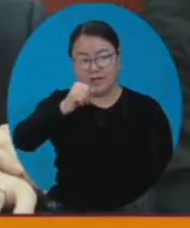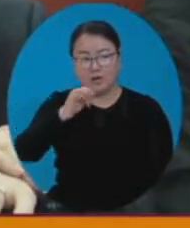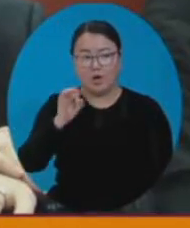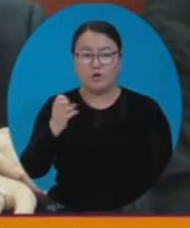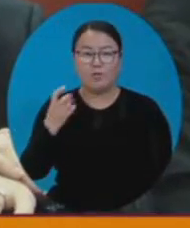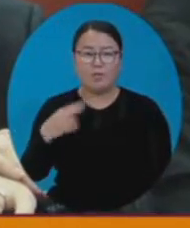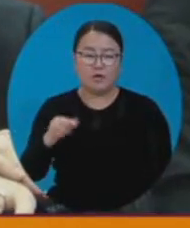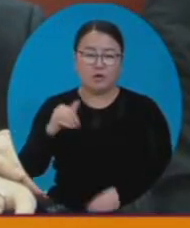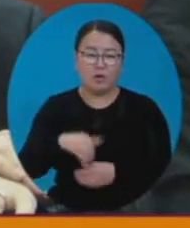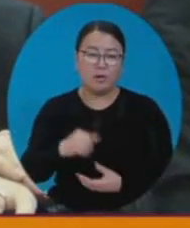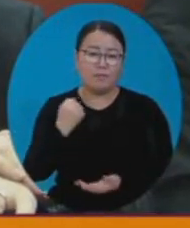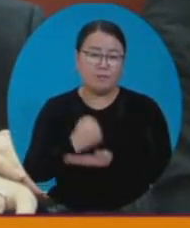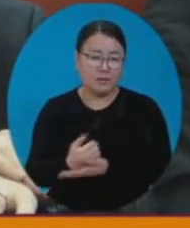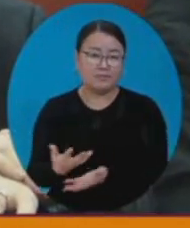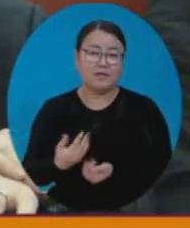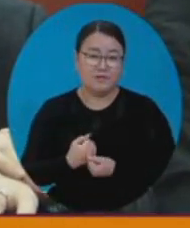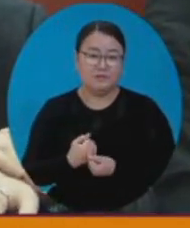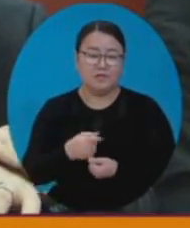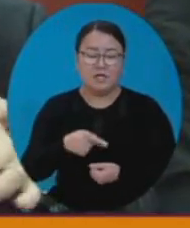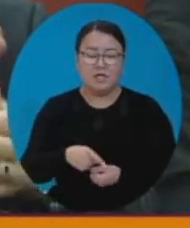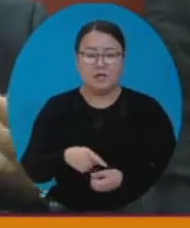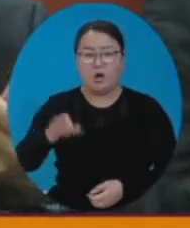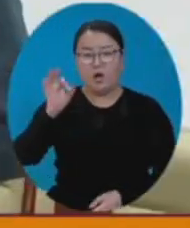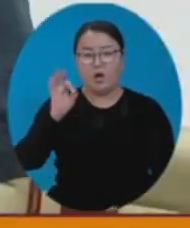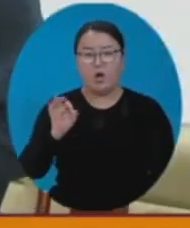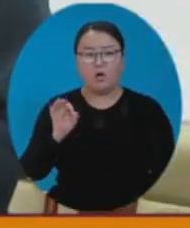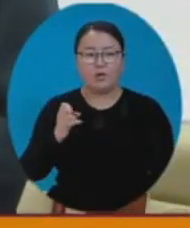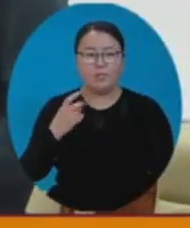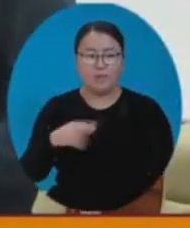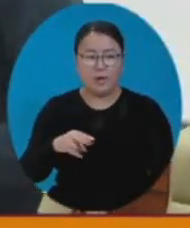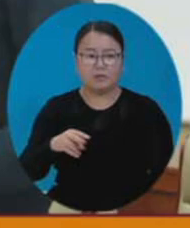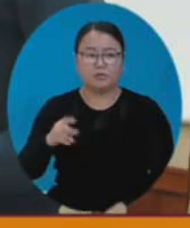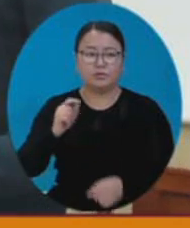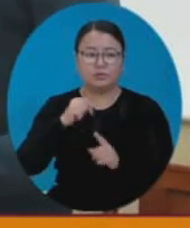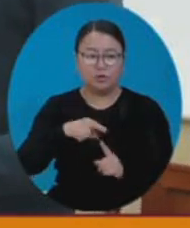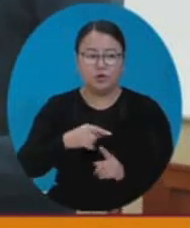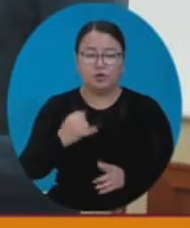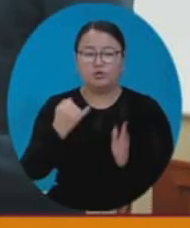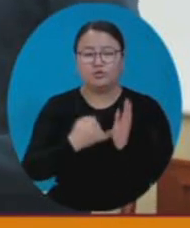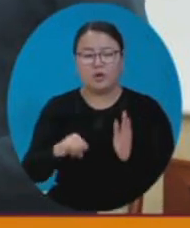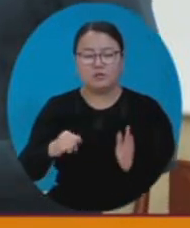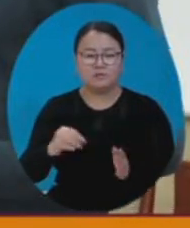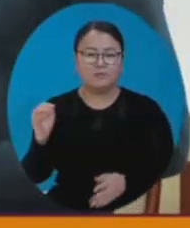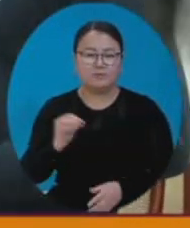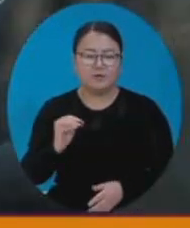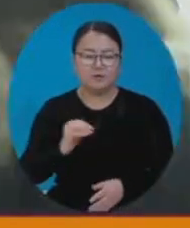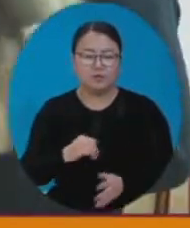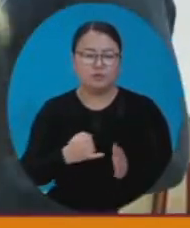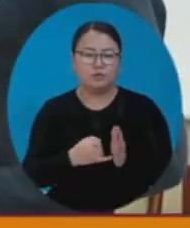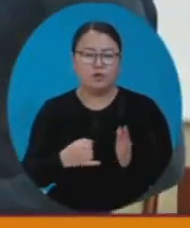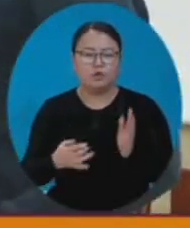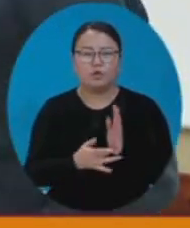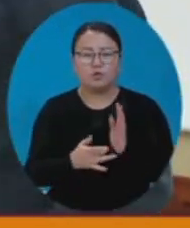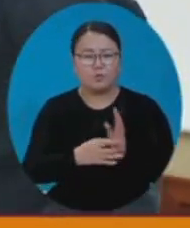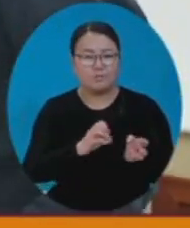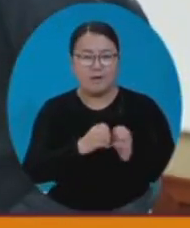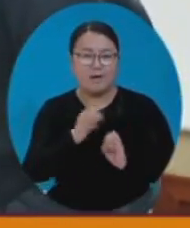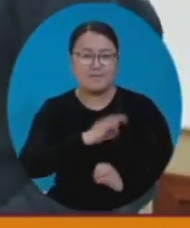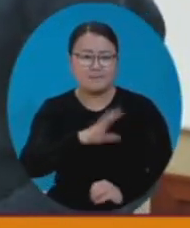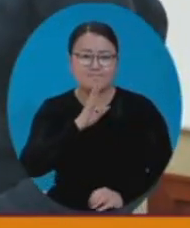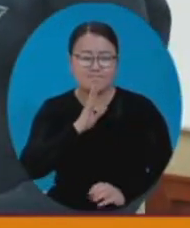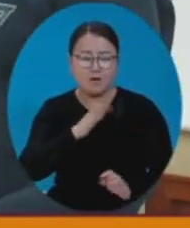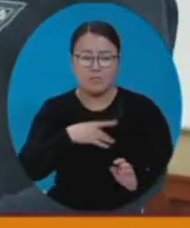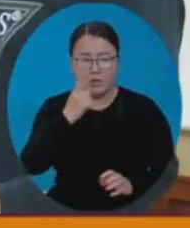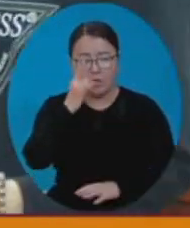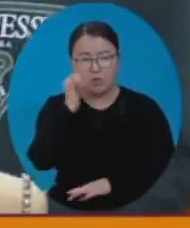олимпиадад оролцох баталгаа гартаа авлаа. Мөн тус олимпиадад зориулан 600 гаруй физикийн судалгааны тоног төхөөрөмжийг ашиглах юм а. Цаашлаад эдгээр тоног төхөөрөмж нь